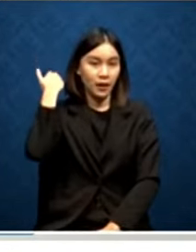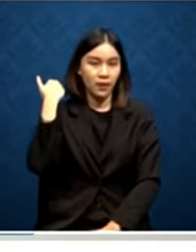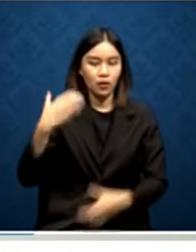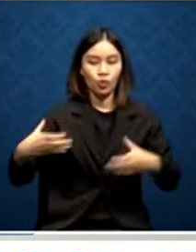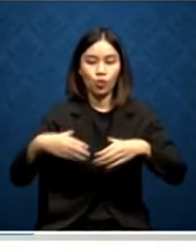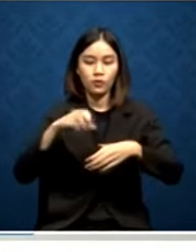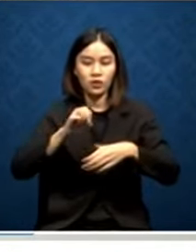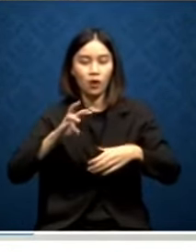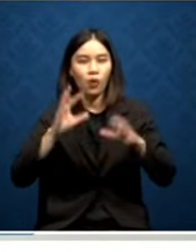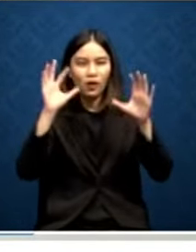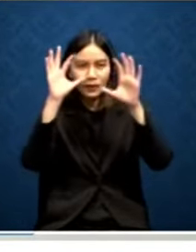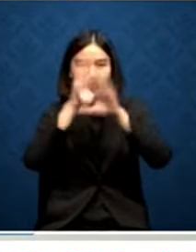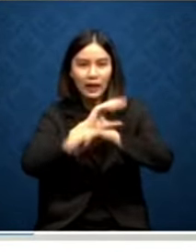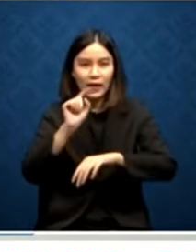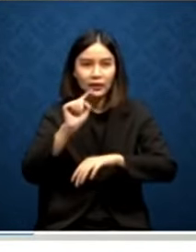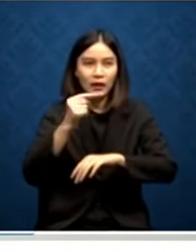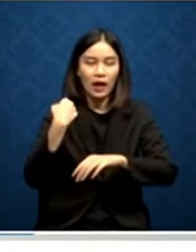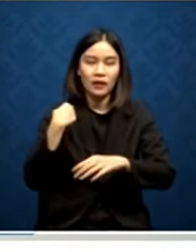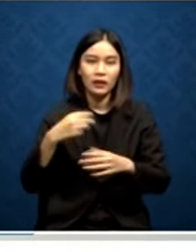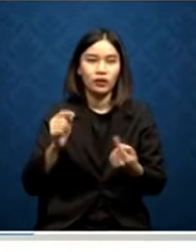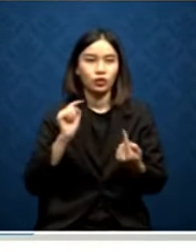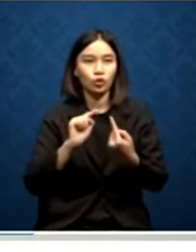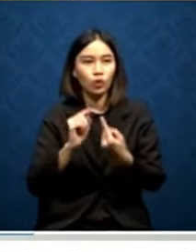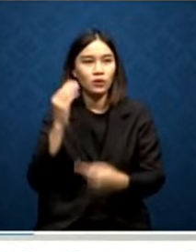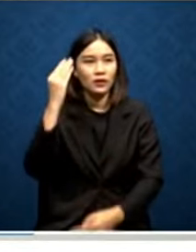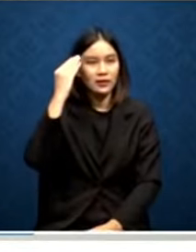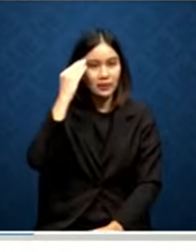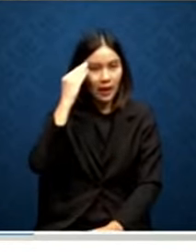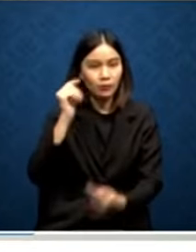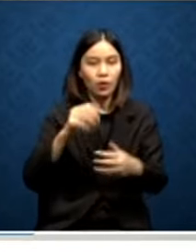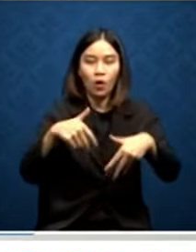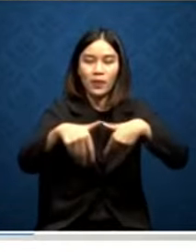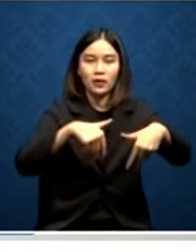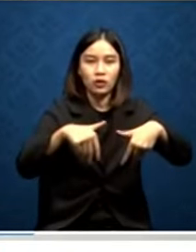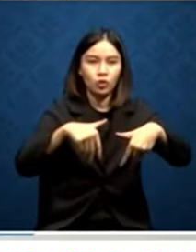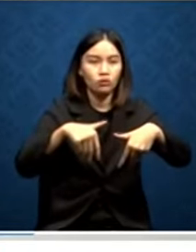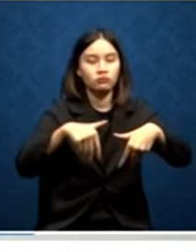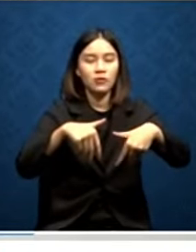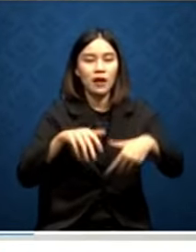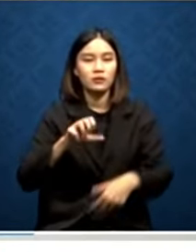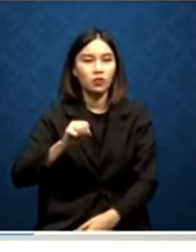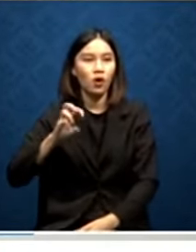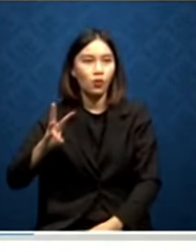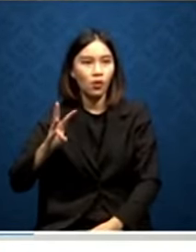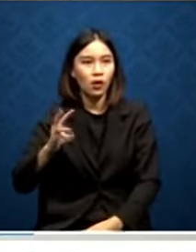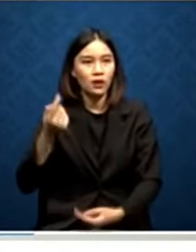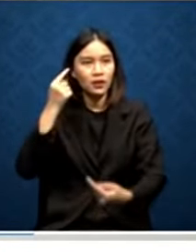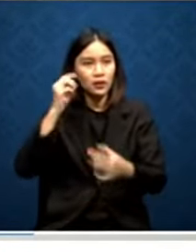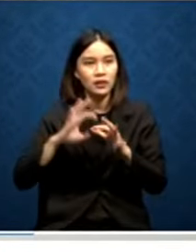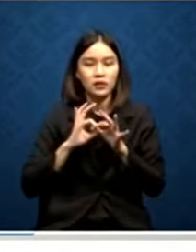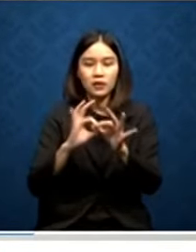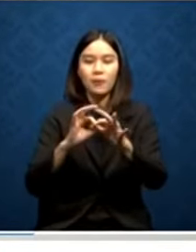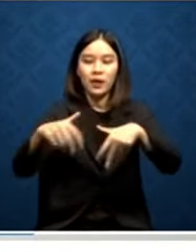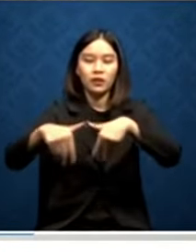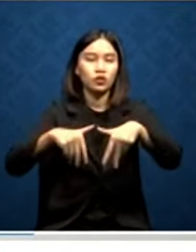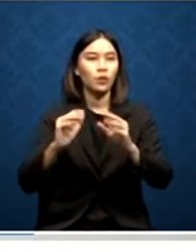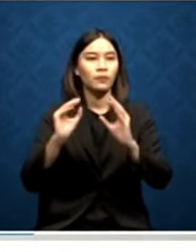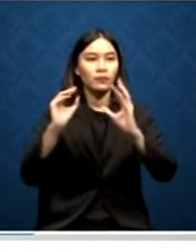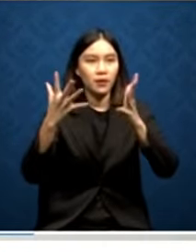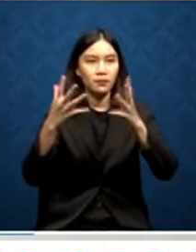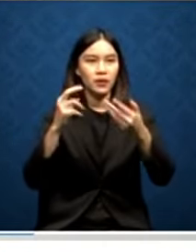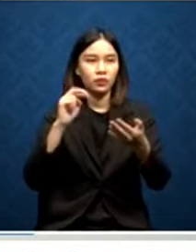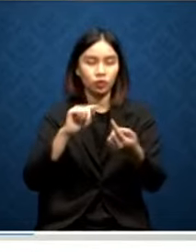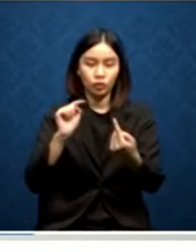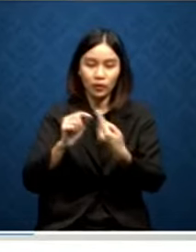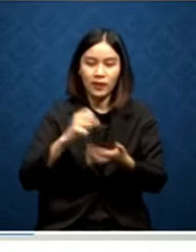าดูจะเป็นสภาที่ห่างเหินจากการรับรู้ของประชาชนวุฒิสภาไม่ยึดโยงกับประชาชนและไม่ใช่สถ